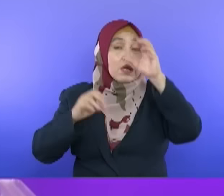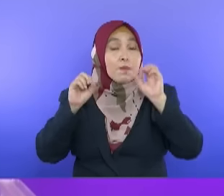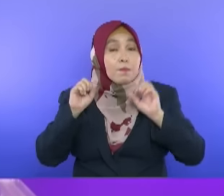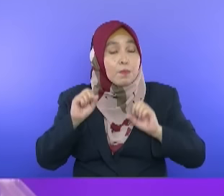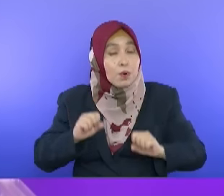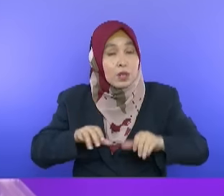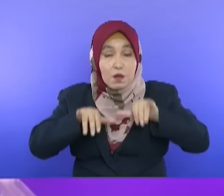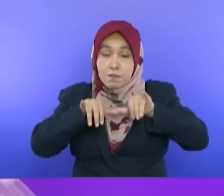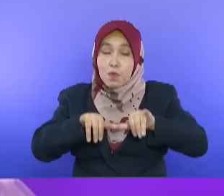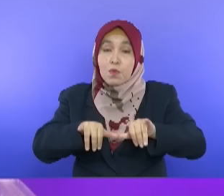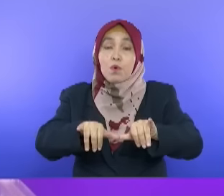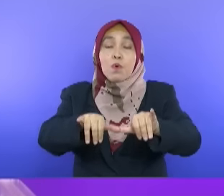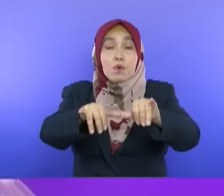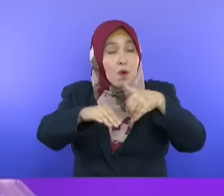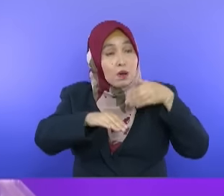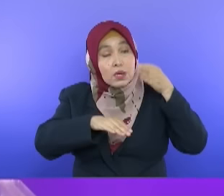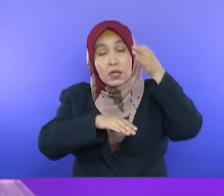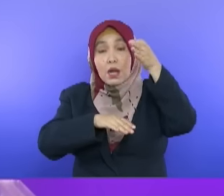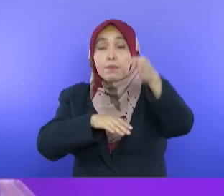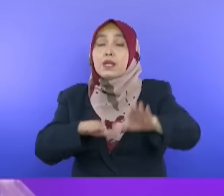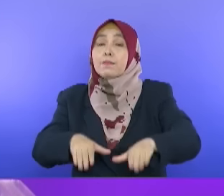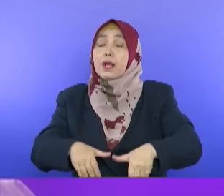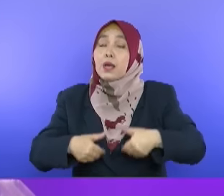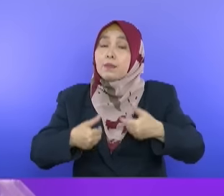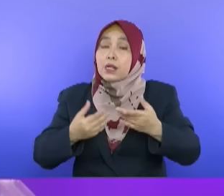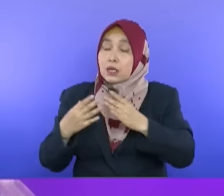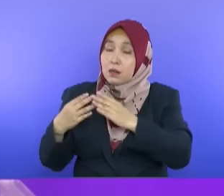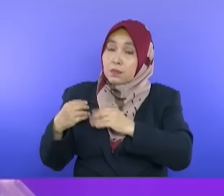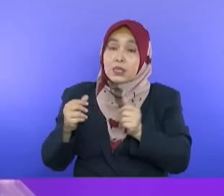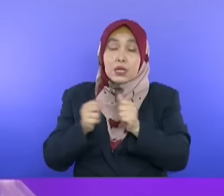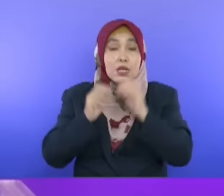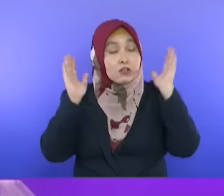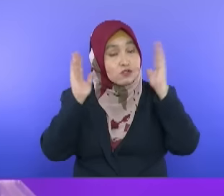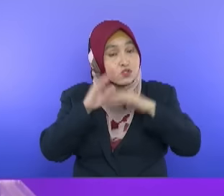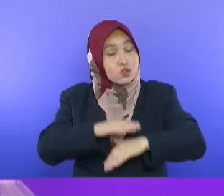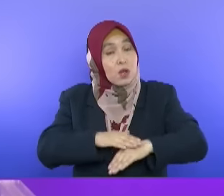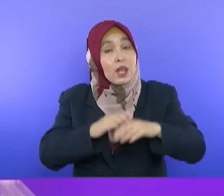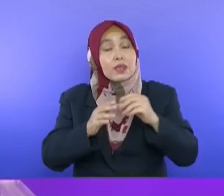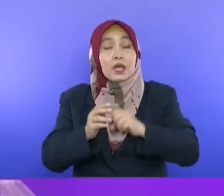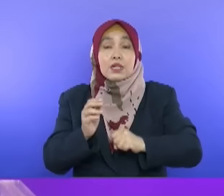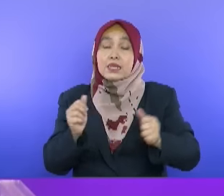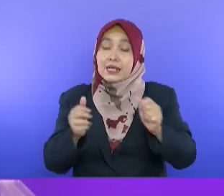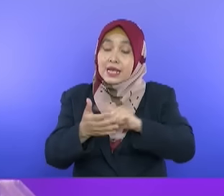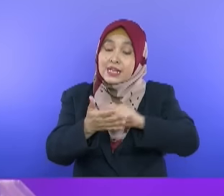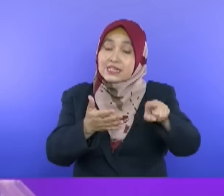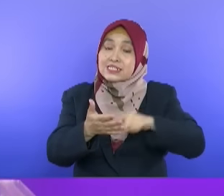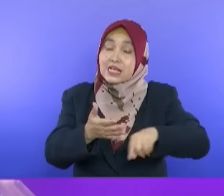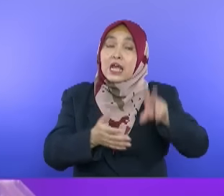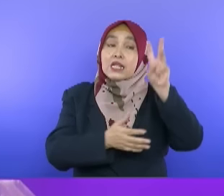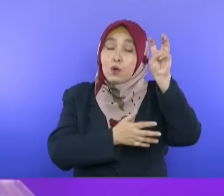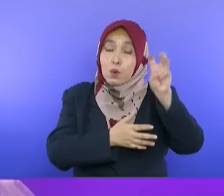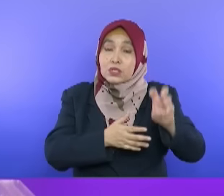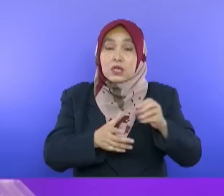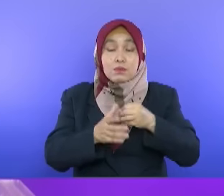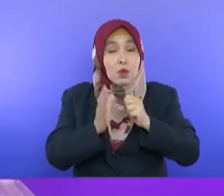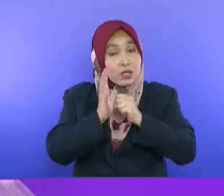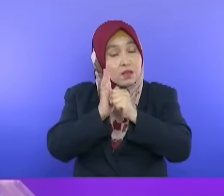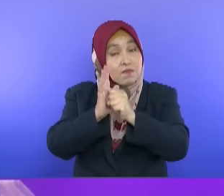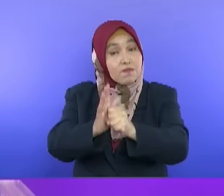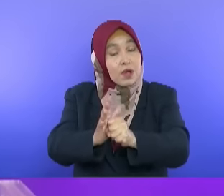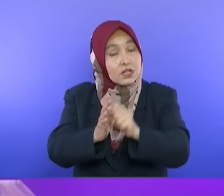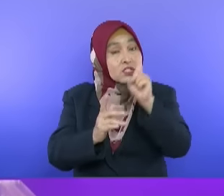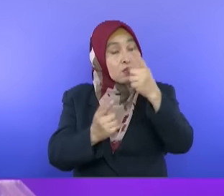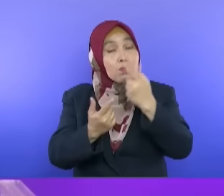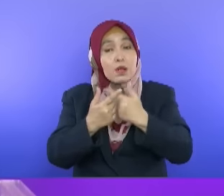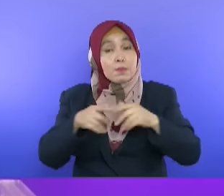move on ke hadapan dan bagaimana ia dilembutkan dengan salat dan juga dengan zakat yang wajib ataupun infaq salah